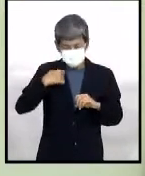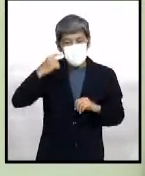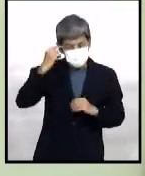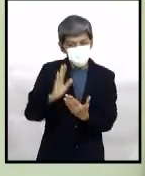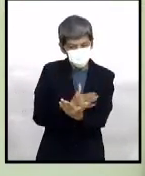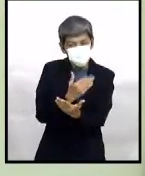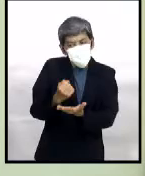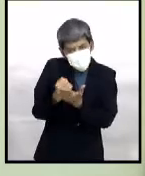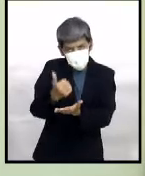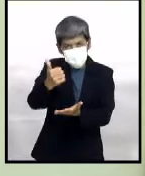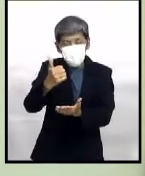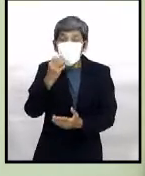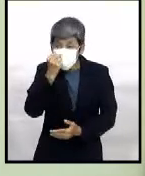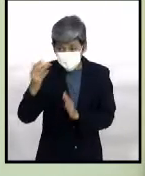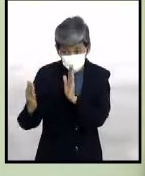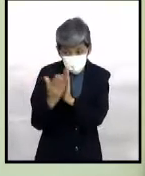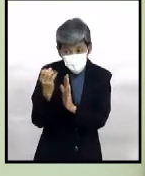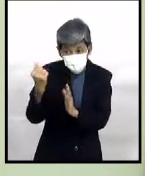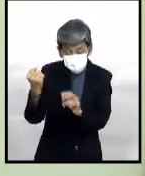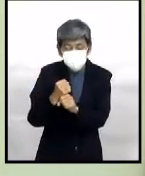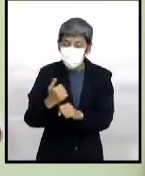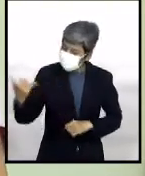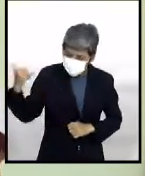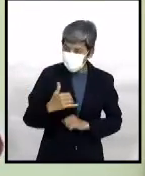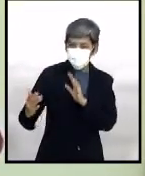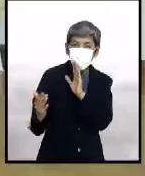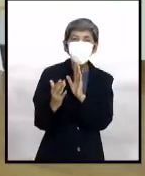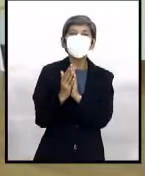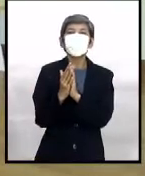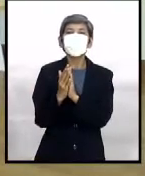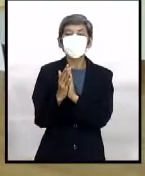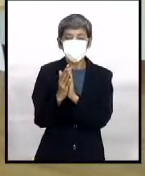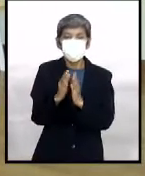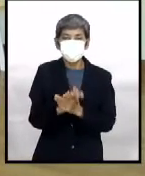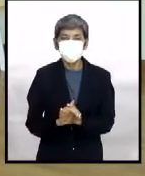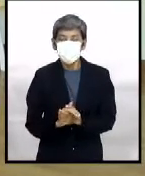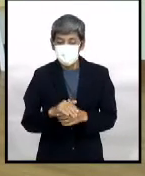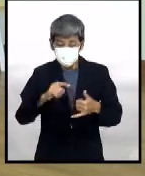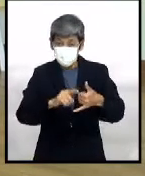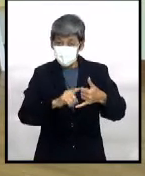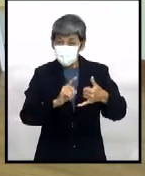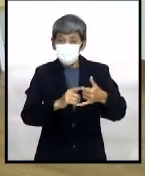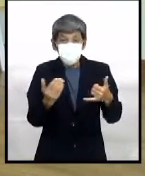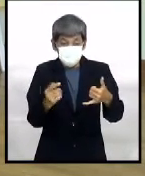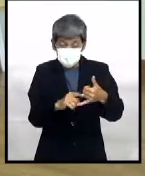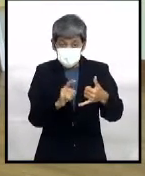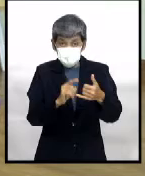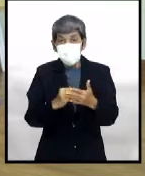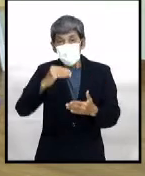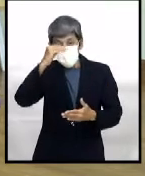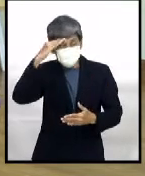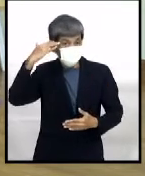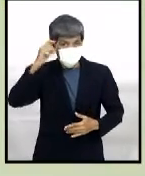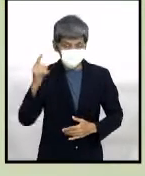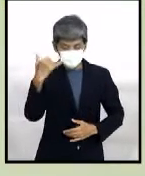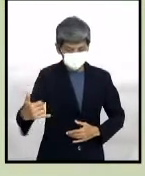มเชื่อว่าดนตรีจะดีกับเขาถ้ามาลองด้วยกันไหมครับเขาก็มาลองเขาชื่อหยางซานหยางซานนี่เลยเป็นเด็กลูกศิษย์ที่มาทำงานพิเศษผ